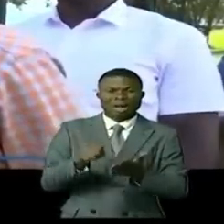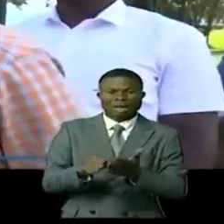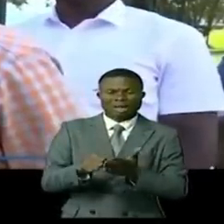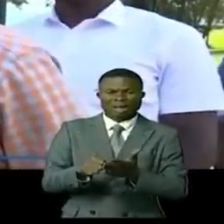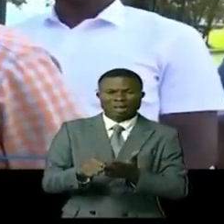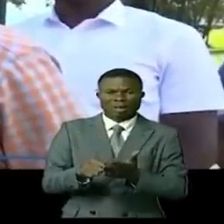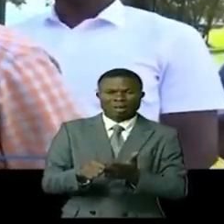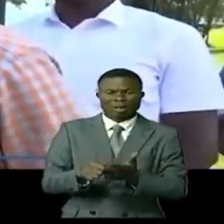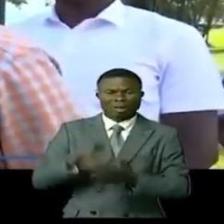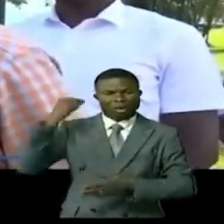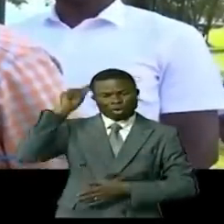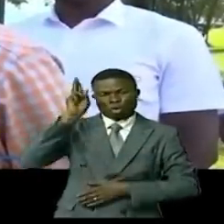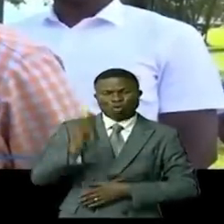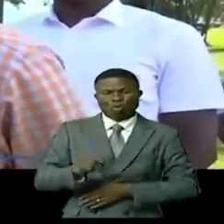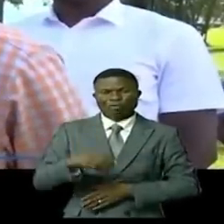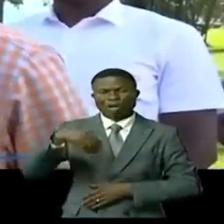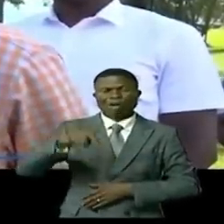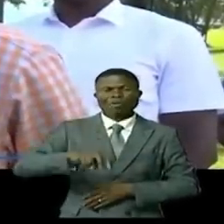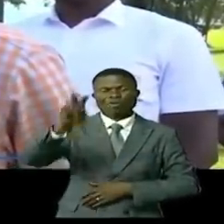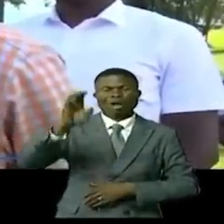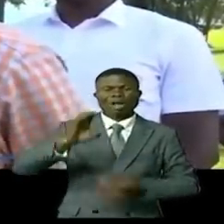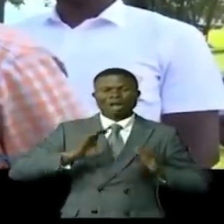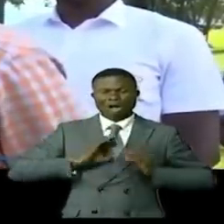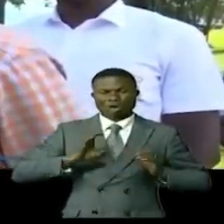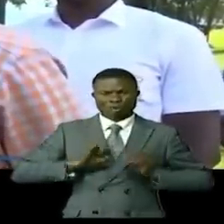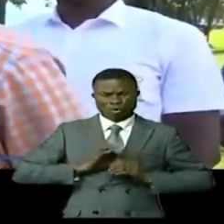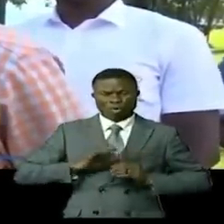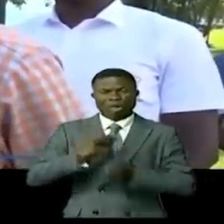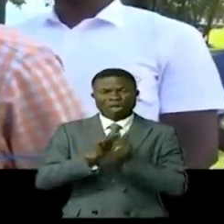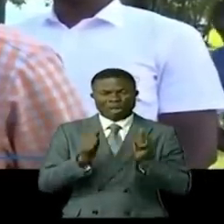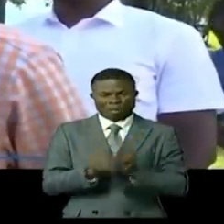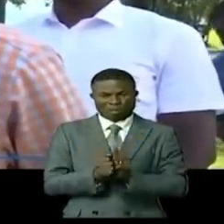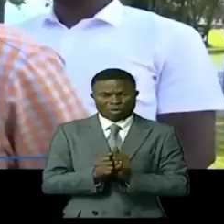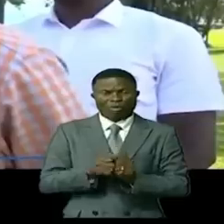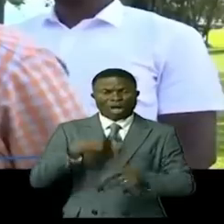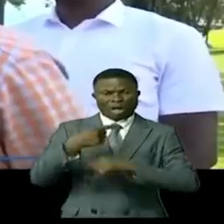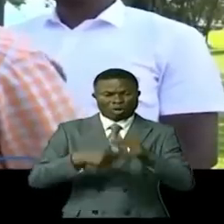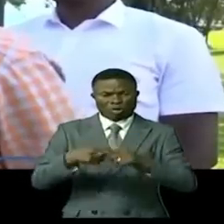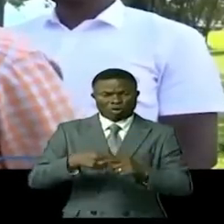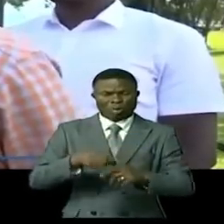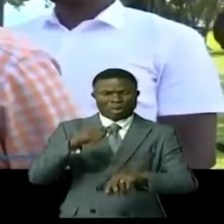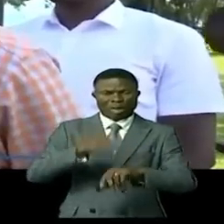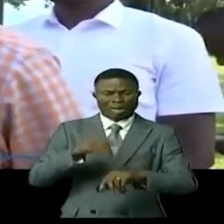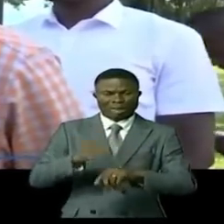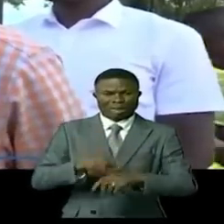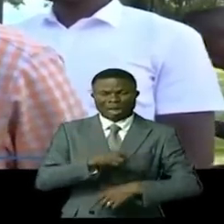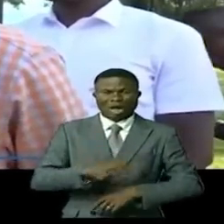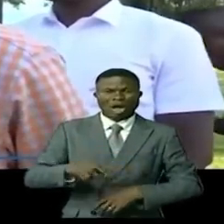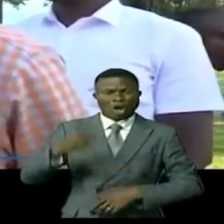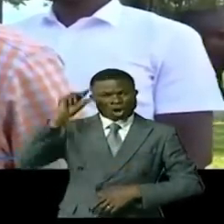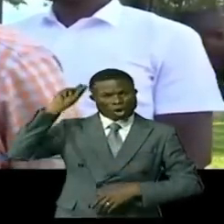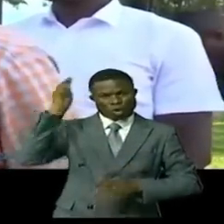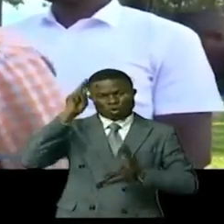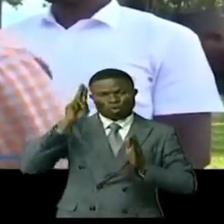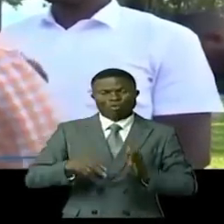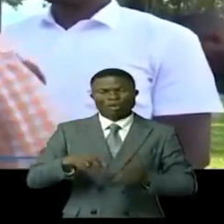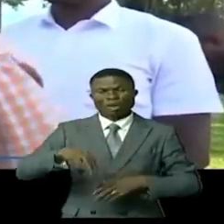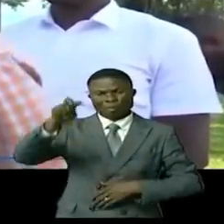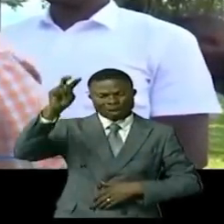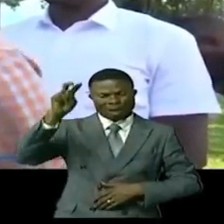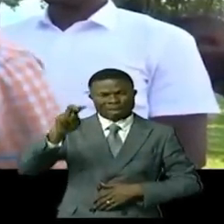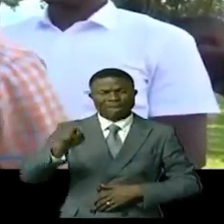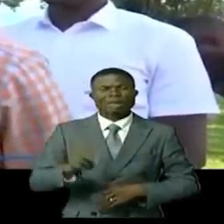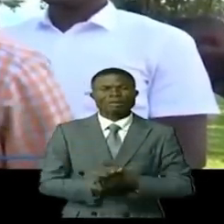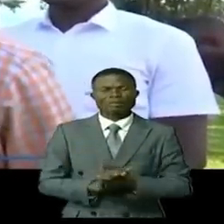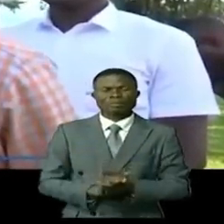du gouverneur en congé, parce que la question avait surgi à l'époque du gouverneur en congé et il y a une correspondance qui avait